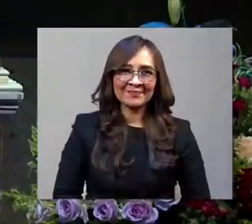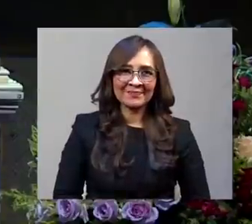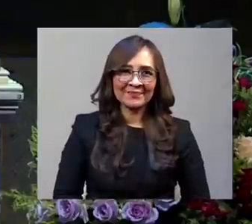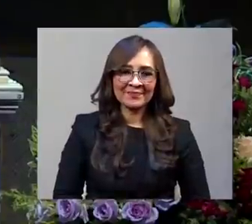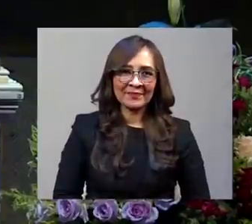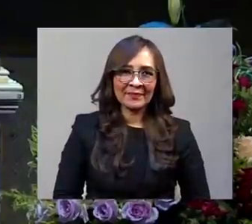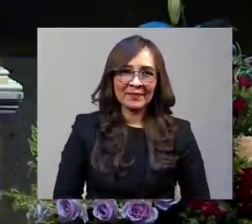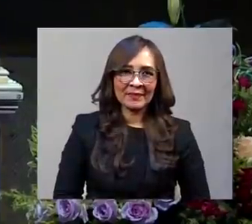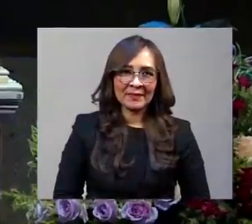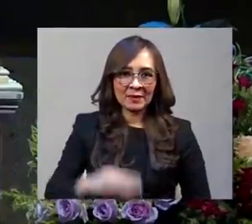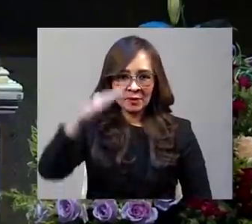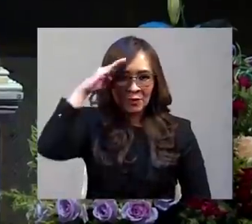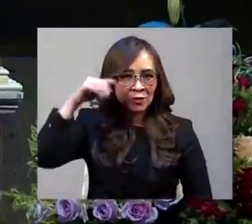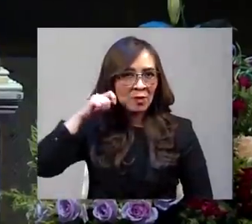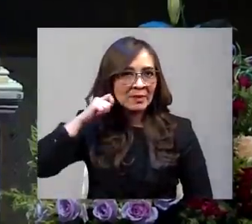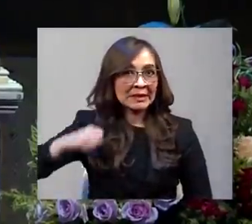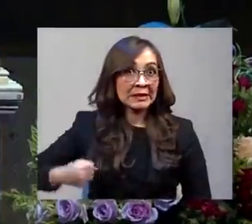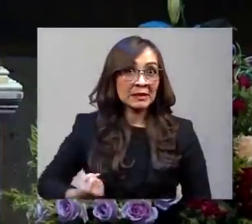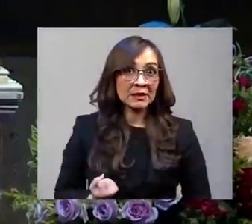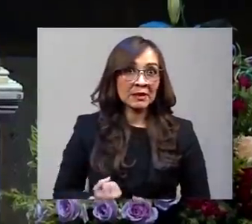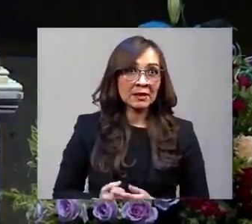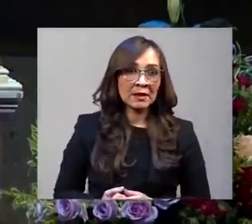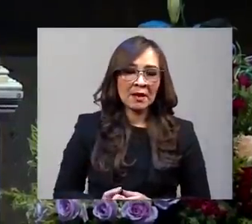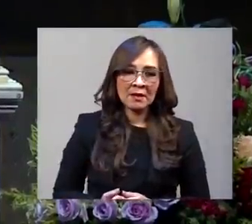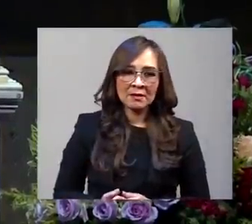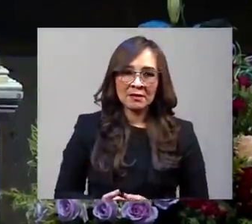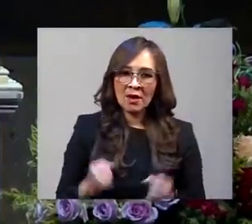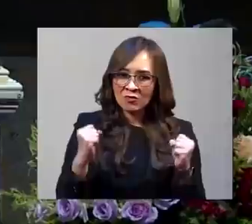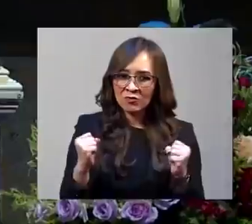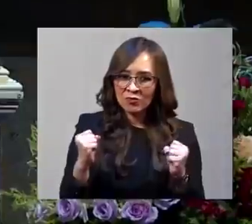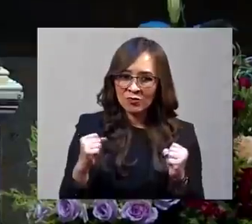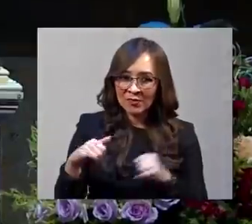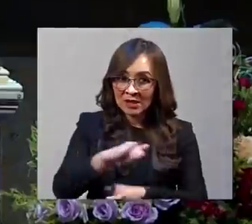Suami istri yang sedang bersebelahan tatap-tatapan dan bilang kita harus tetap maju.